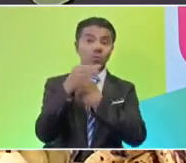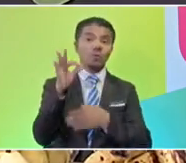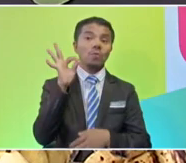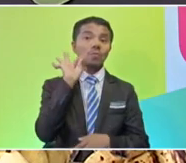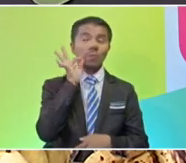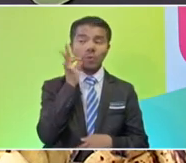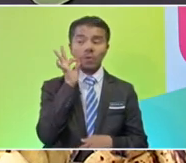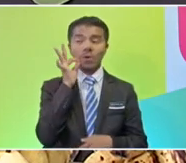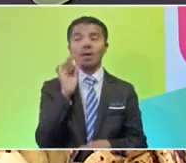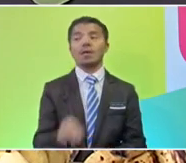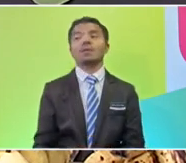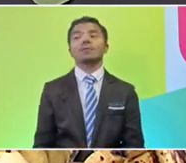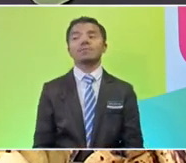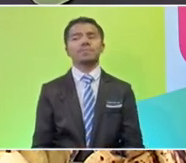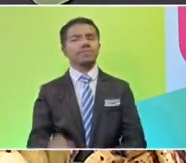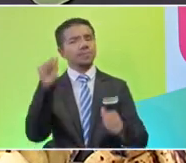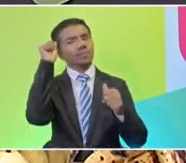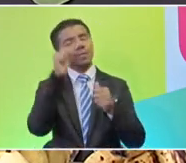hari ini